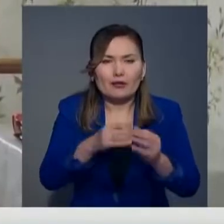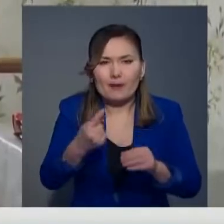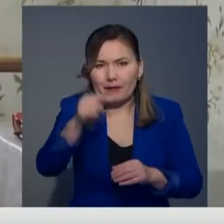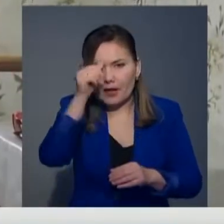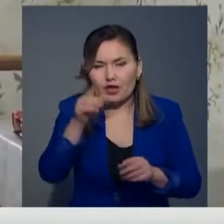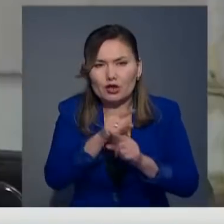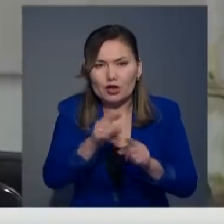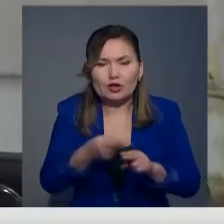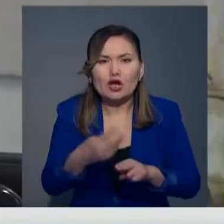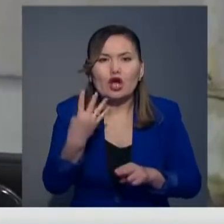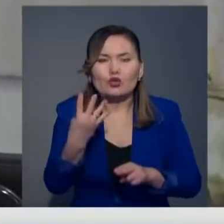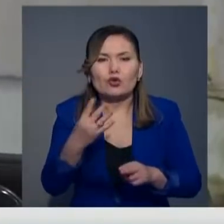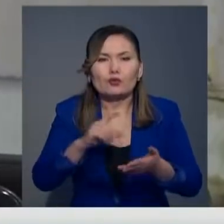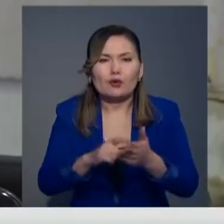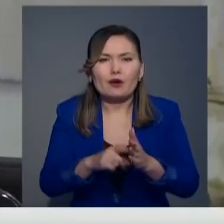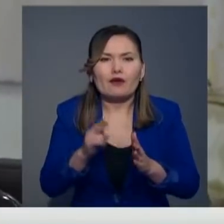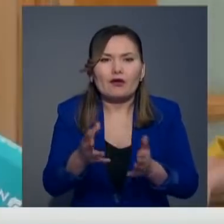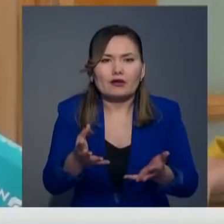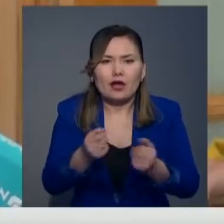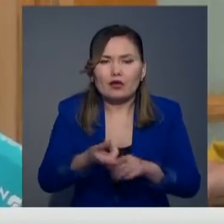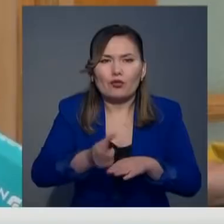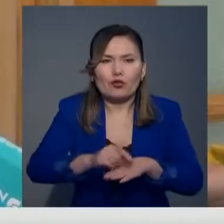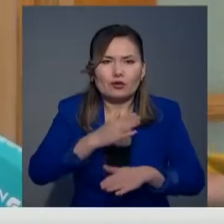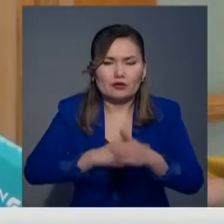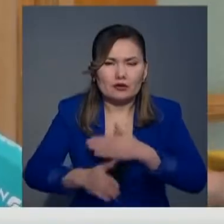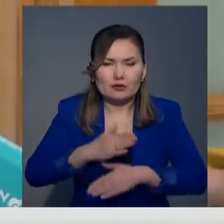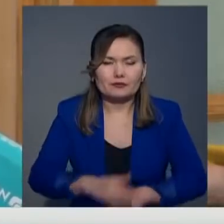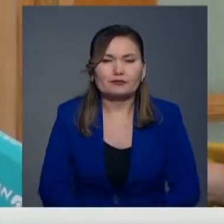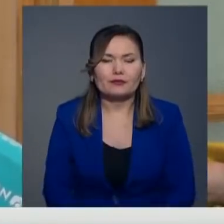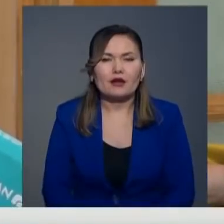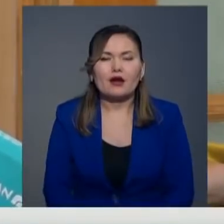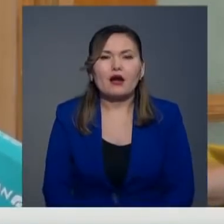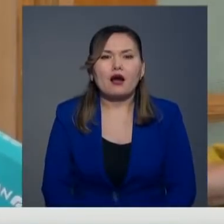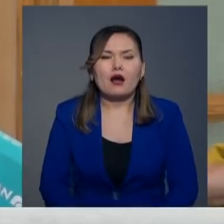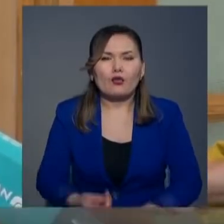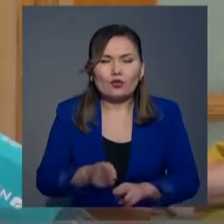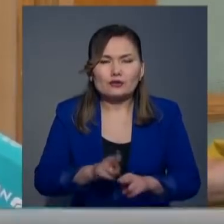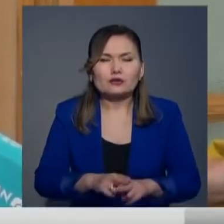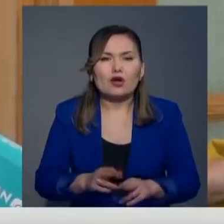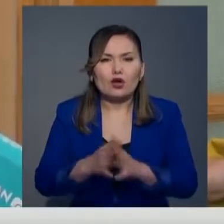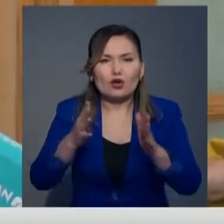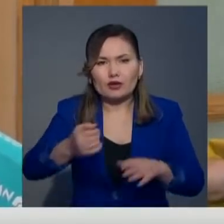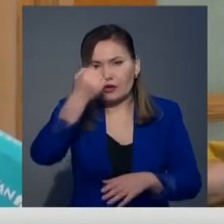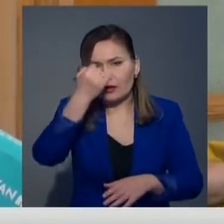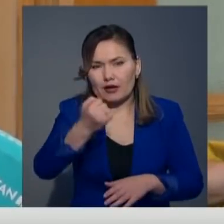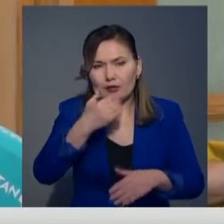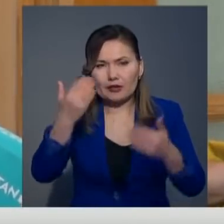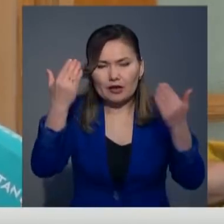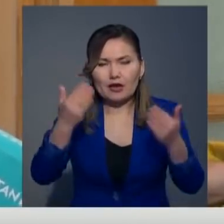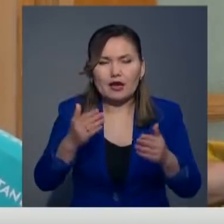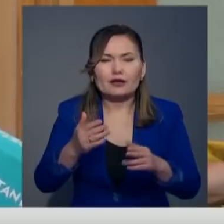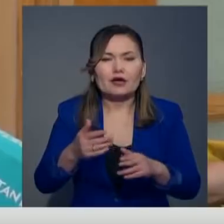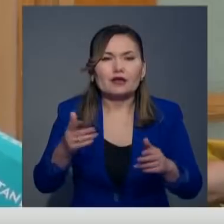айдың ішінде 4 бөлмелі үйге қол жеткізген. Балдардың нәсібесіне шығар. Не, Аллаға сансыз шүкір. Дайын үй.